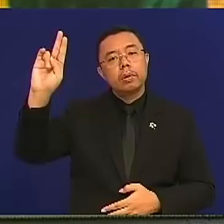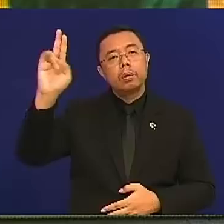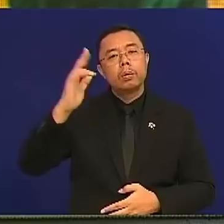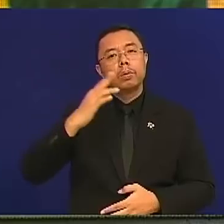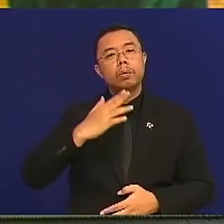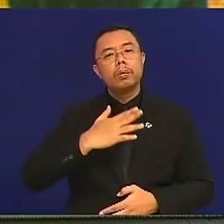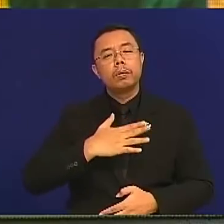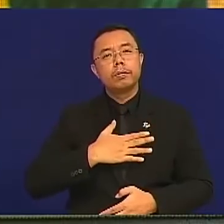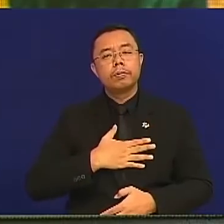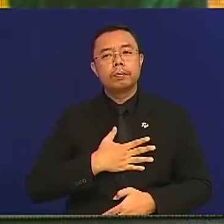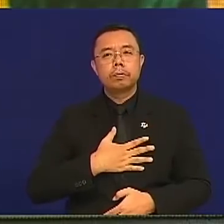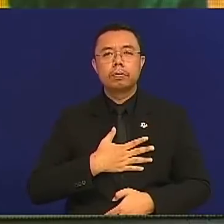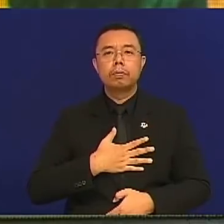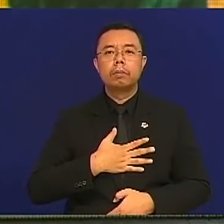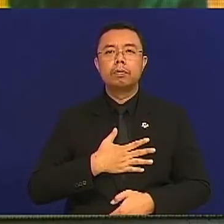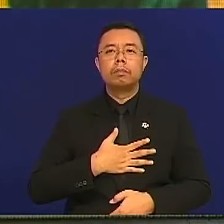Tuhanku.